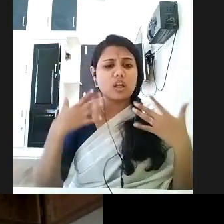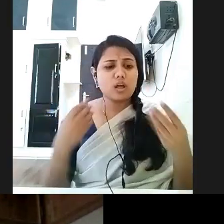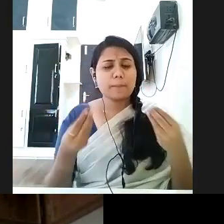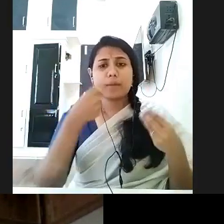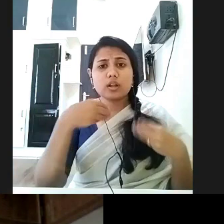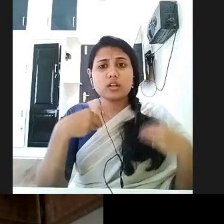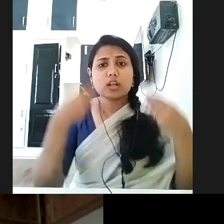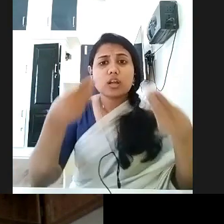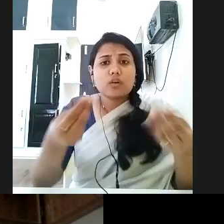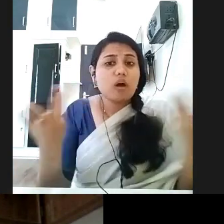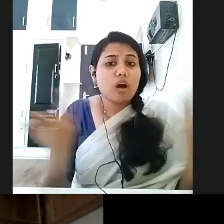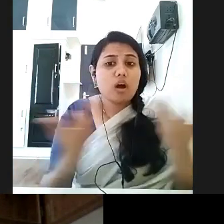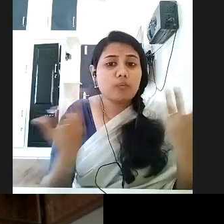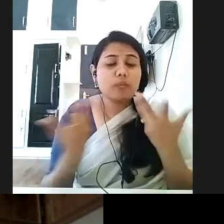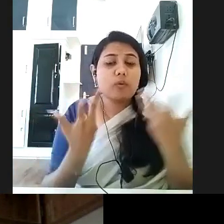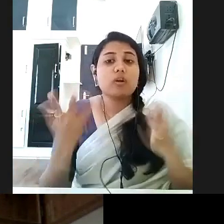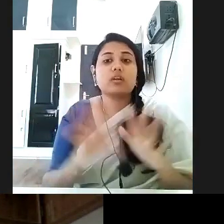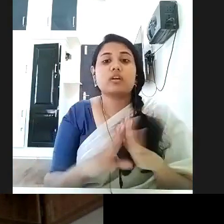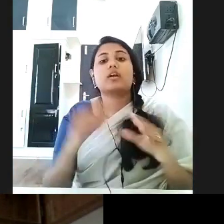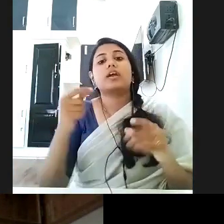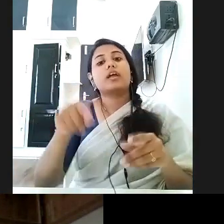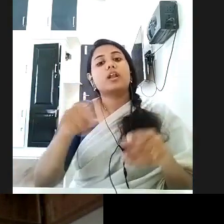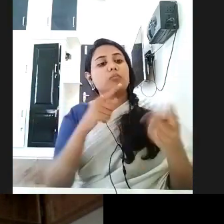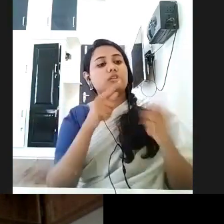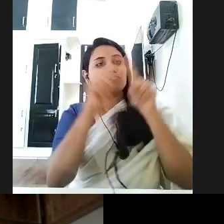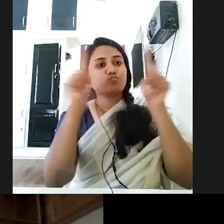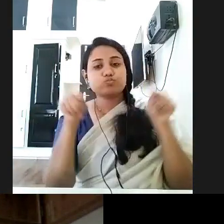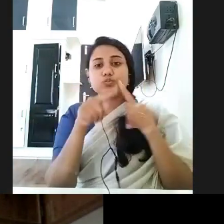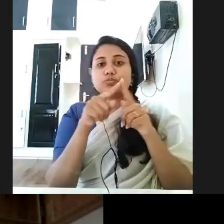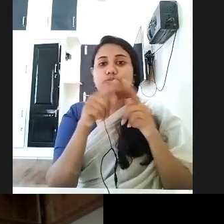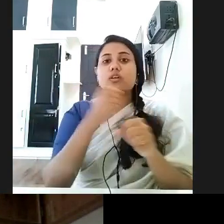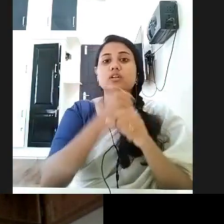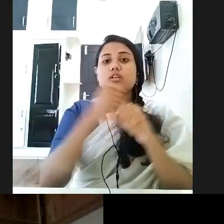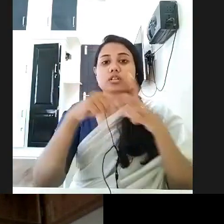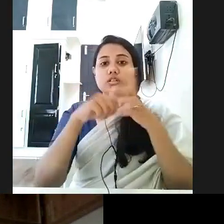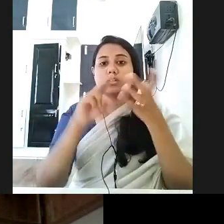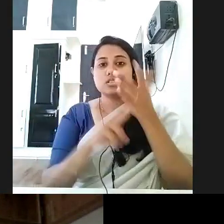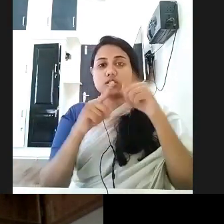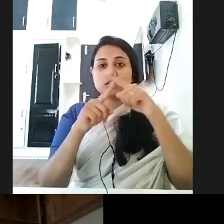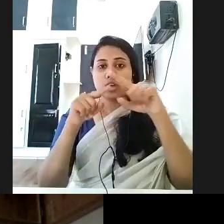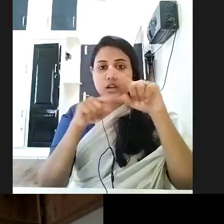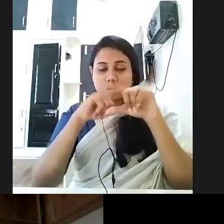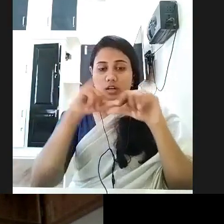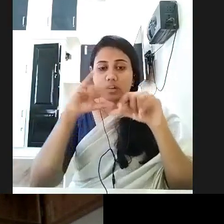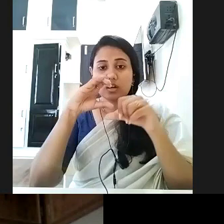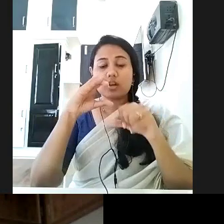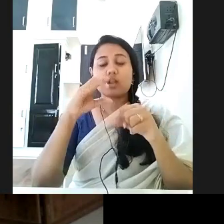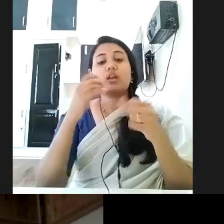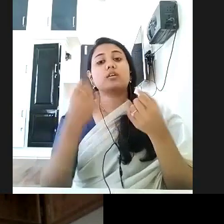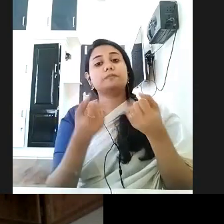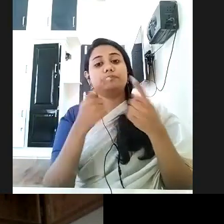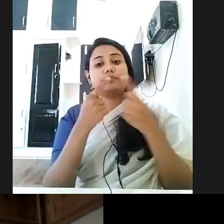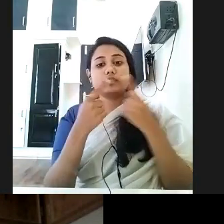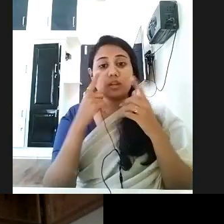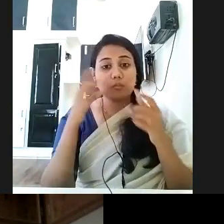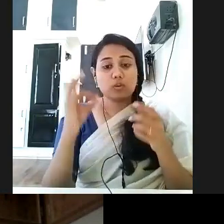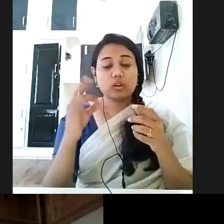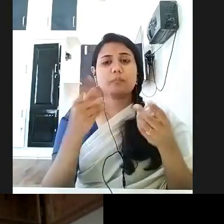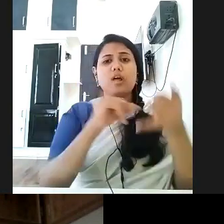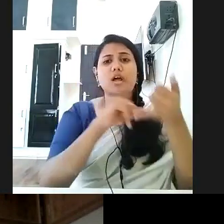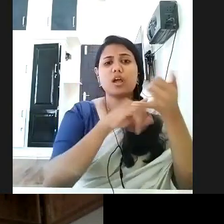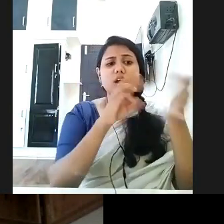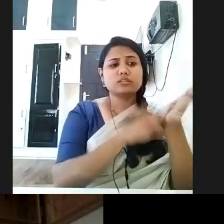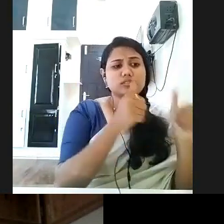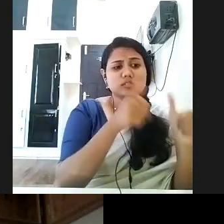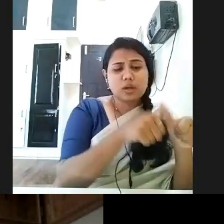സാറിന്റെ മസ്കുലർ അട്രോഫി ആണെങ്കിലും ഐ ടോൾഡ് യു നോ സംടൈംസ് മസ്കുലർ ഡിസ്ട്രോഫി ആൻഡ് അട്രോഫി ക്യാൻ ബി വെരി മച്ച് കൺഫ്യൂസിംഗ് വിത്ത് ഈച്ച് അതർ.